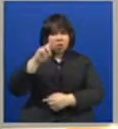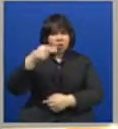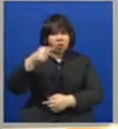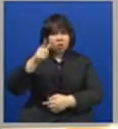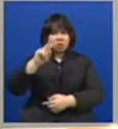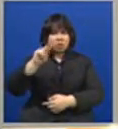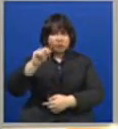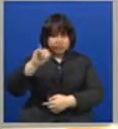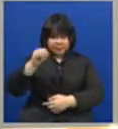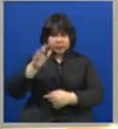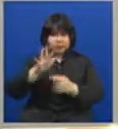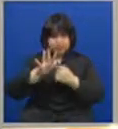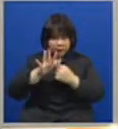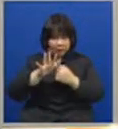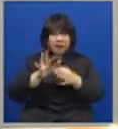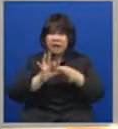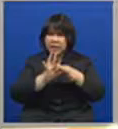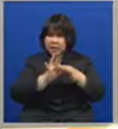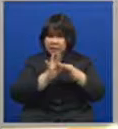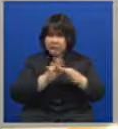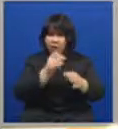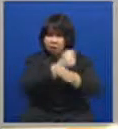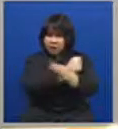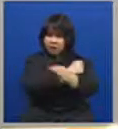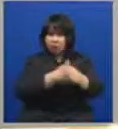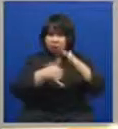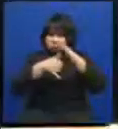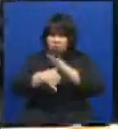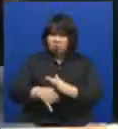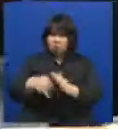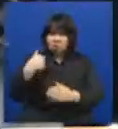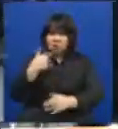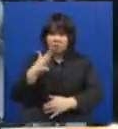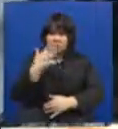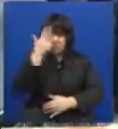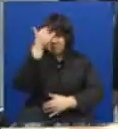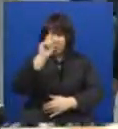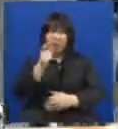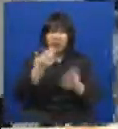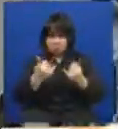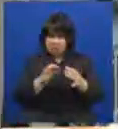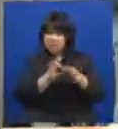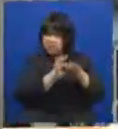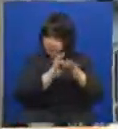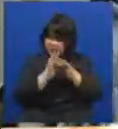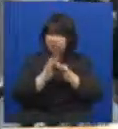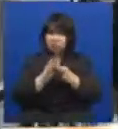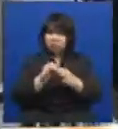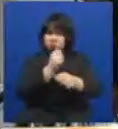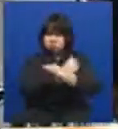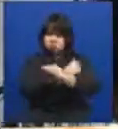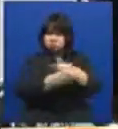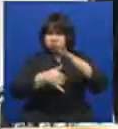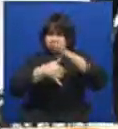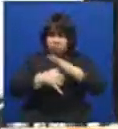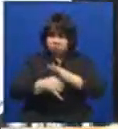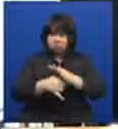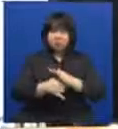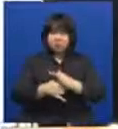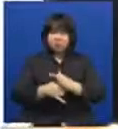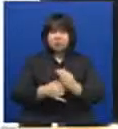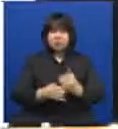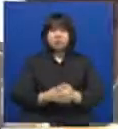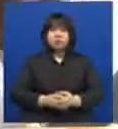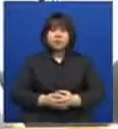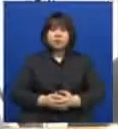ามีส่วนเกี่ยวข้องกับการค้ามนุษย์หรือไม่ที่ผ่านมาพบว่ามีชาวโรฮิงญาเข้ามามีส่วนเกี่ยวข้องกับการค้ามนุษย์ด้วยด้านนายอนุสิท